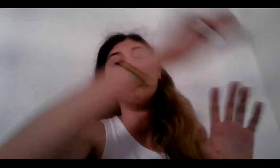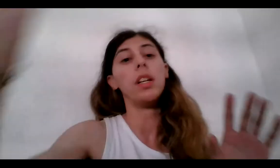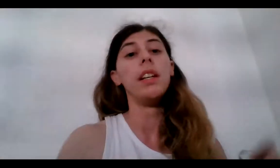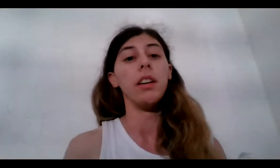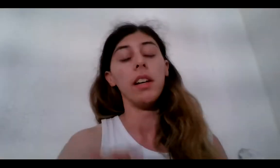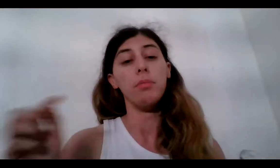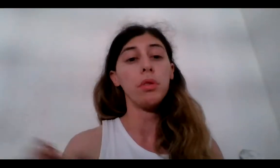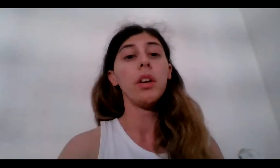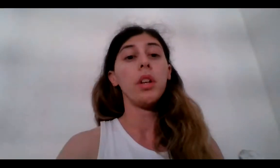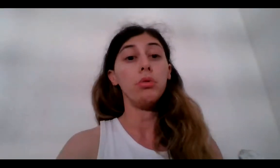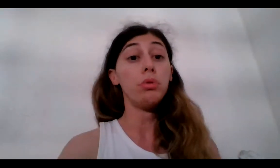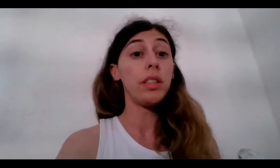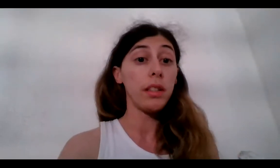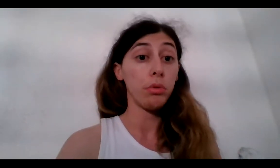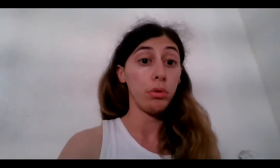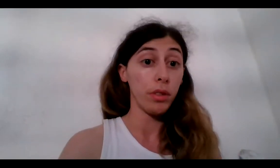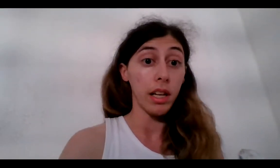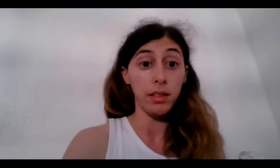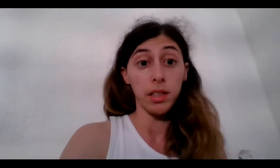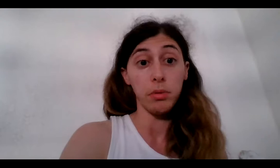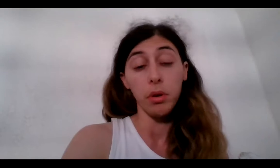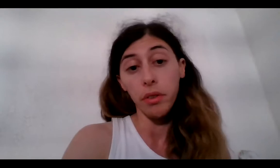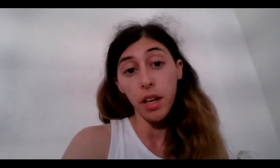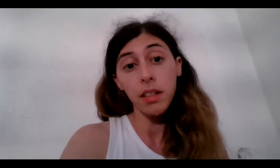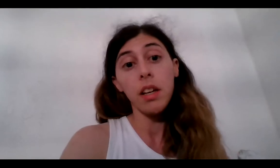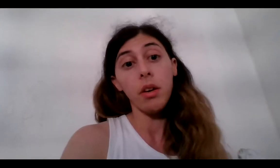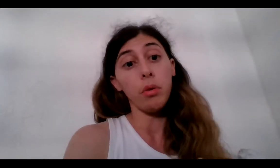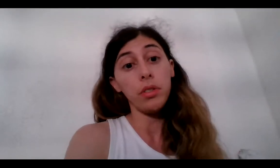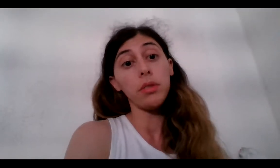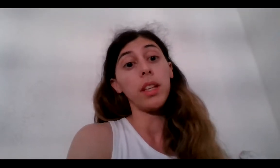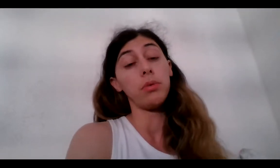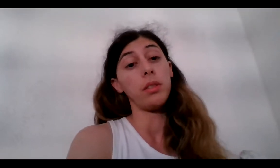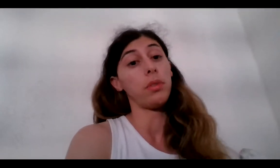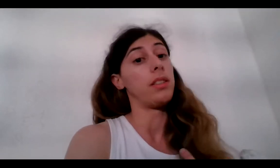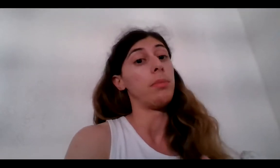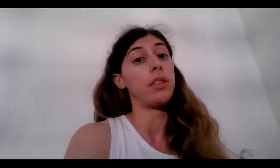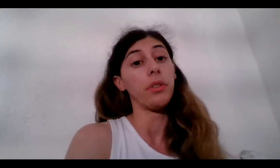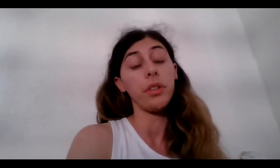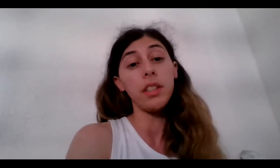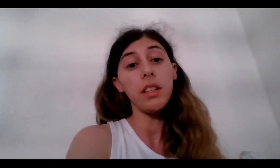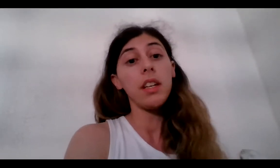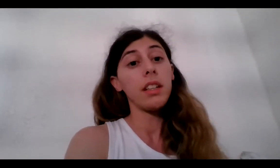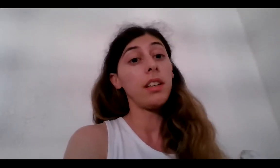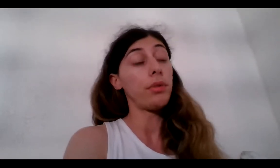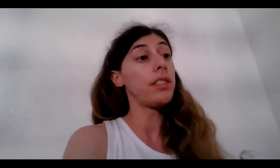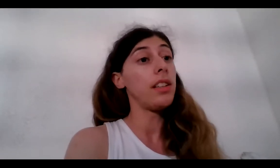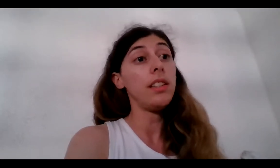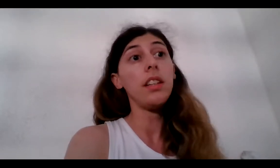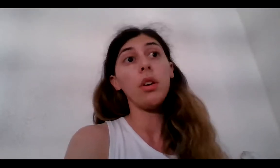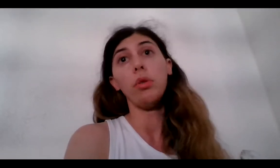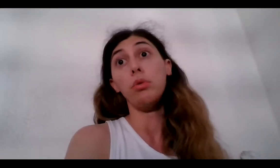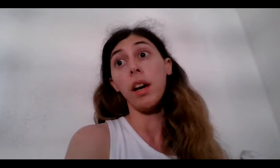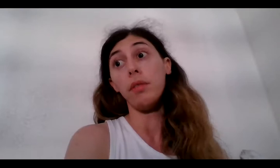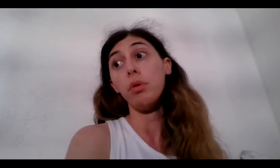vais boucler la boucle, nous essayons d'œuvrer à l'association Transat au sein d'une association qui s'appelle Transsanté, qui en fait est